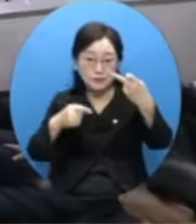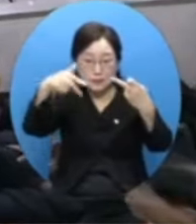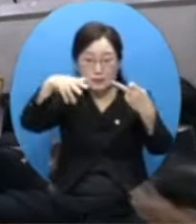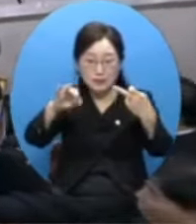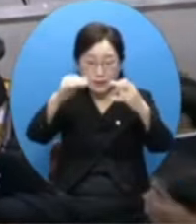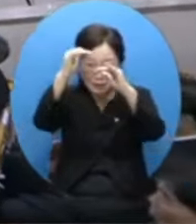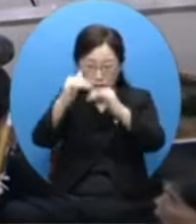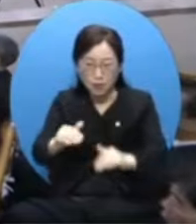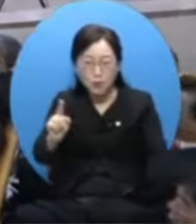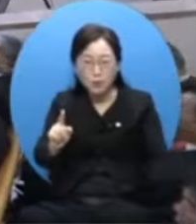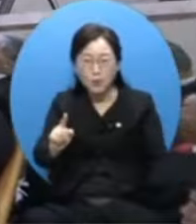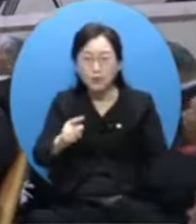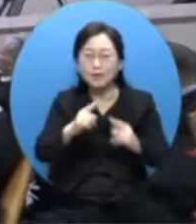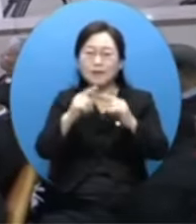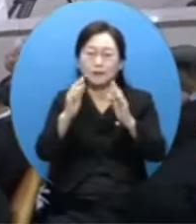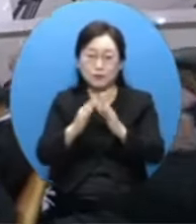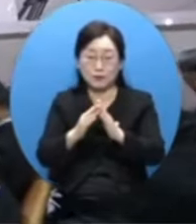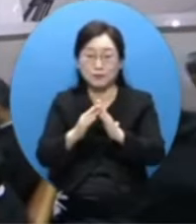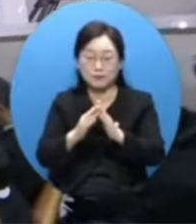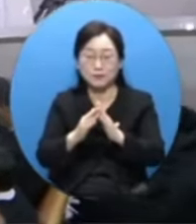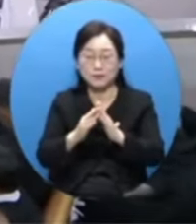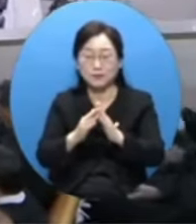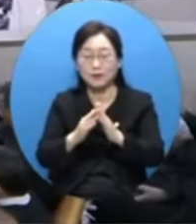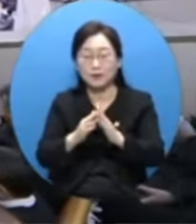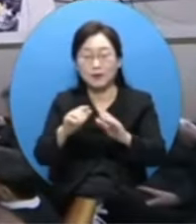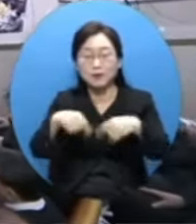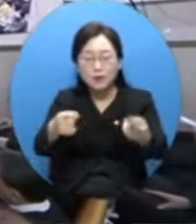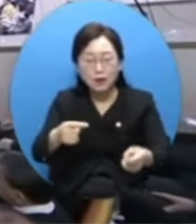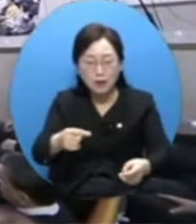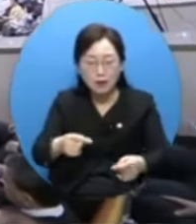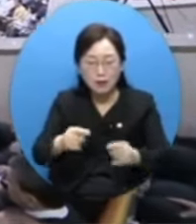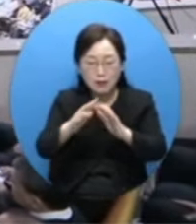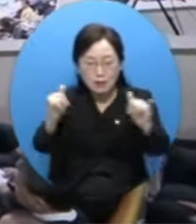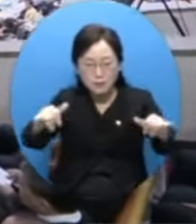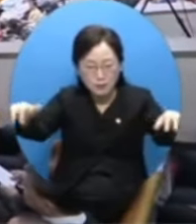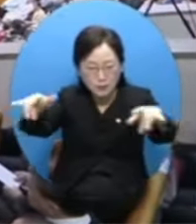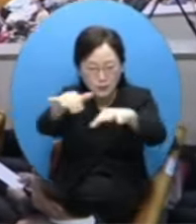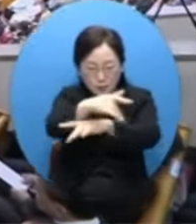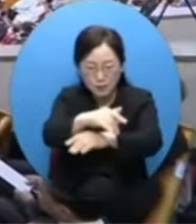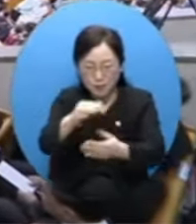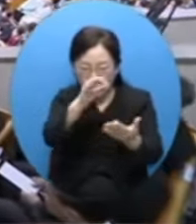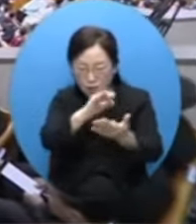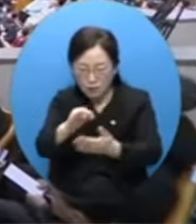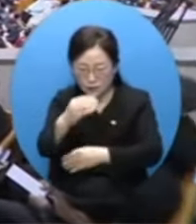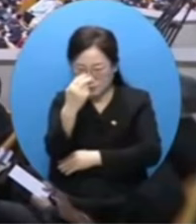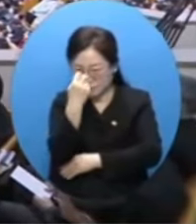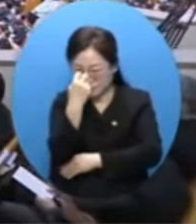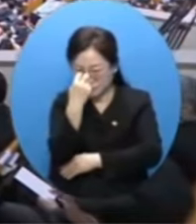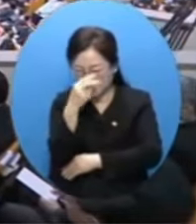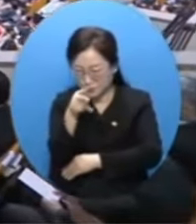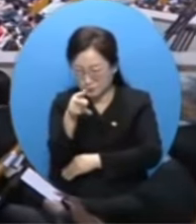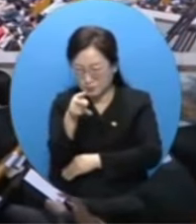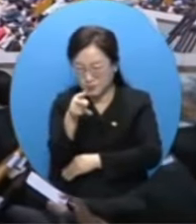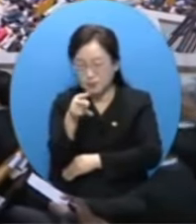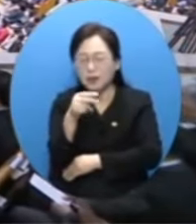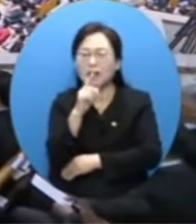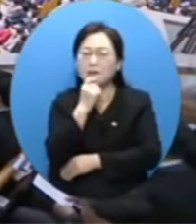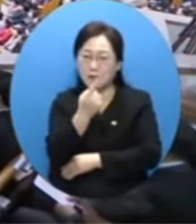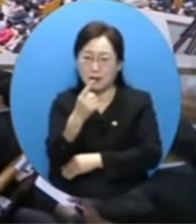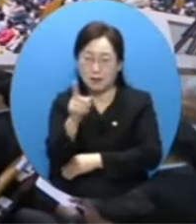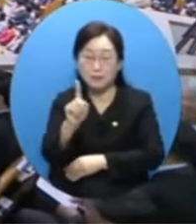예수님께서 성전에서 사람들이 헌금하는 모습을 보시고 하신 말씀이 나옵니다. 몇몇